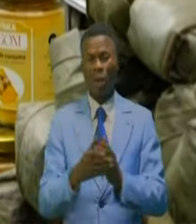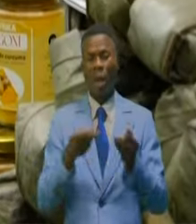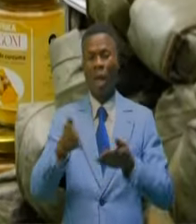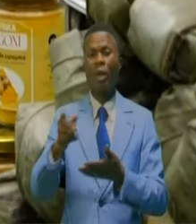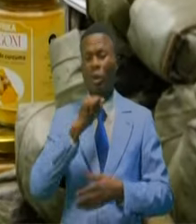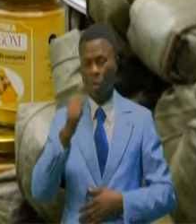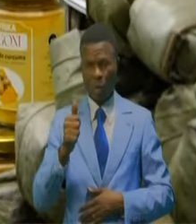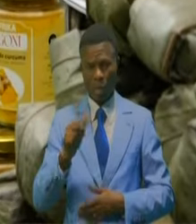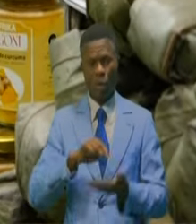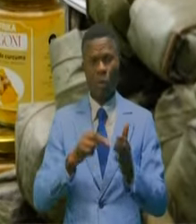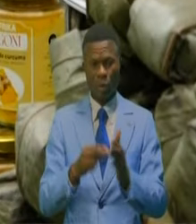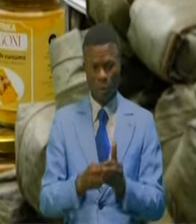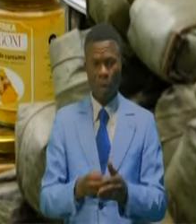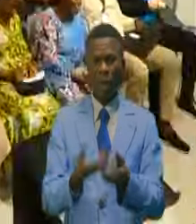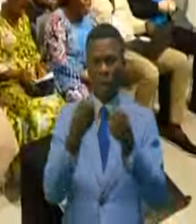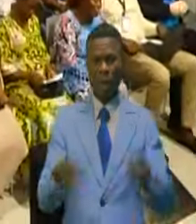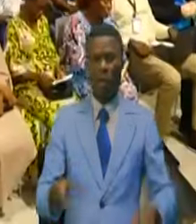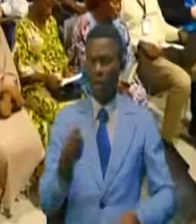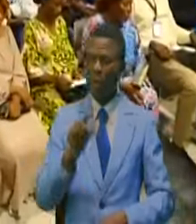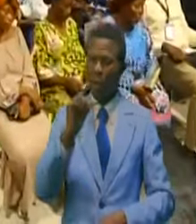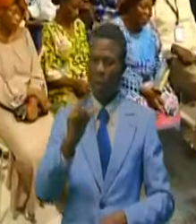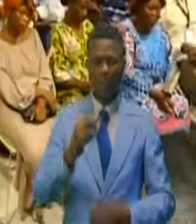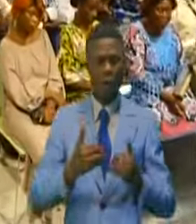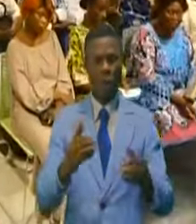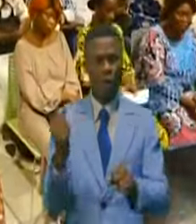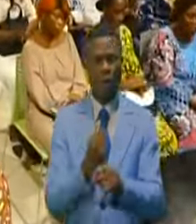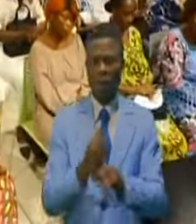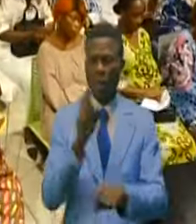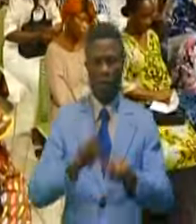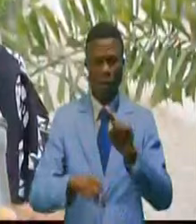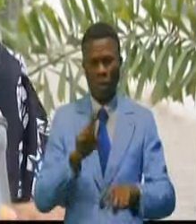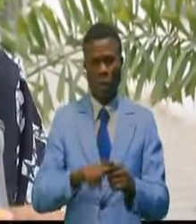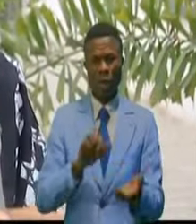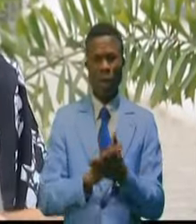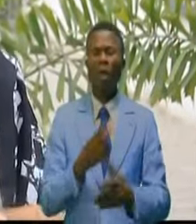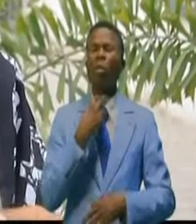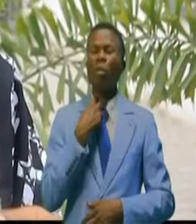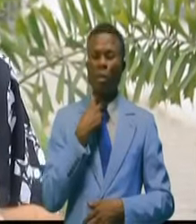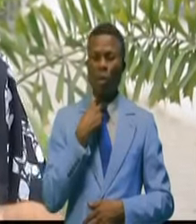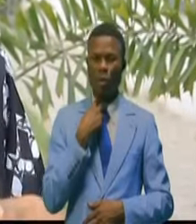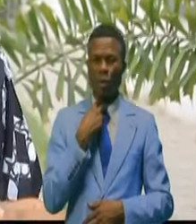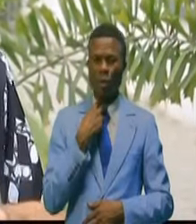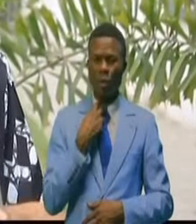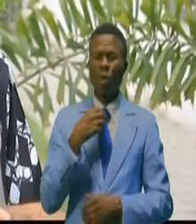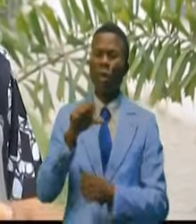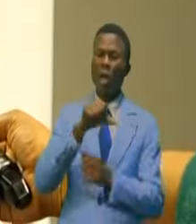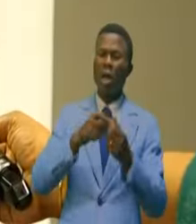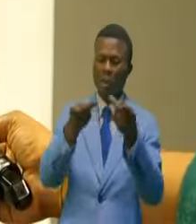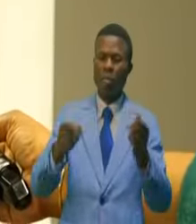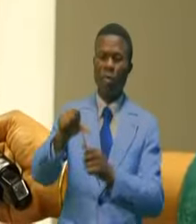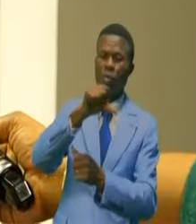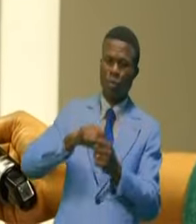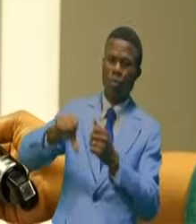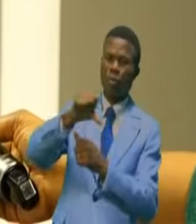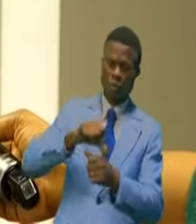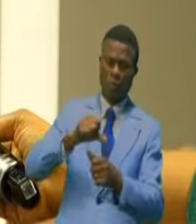achetés. Donc, elles perdent et elles ne sauront plus continuer leurs activités. Elles seront maintenant bloquées dans les cercles vicieux. Après